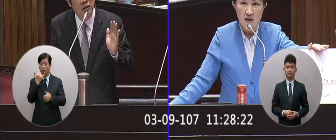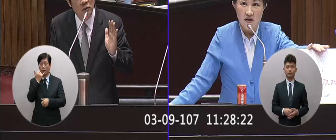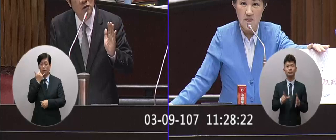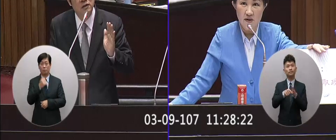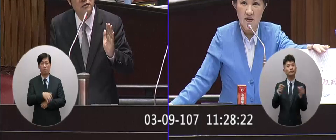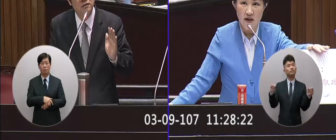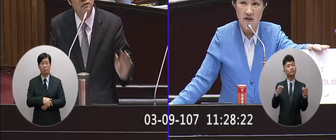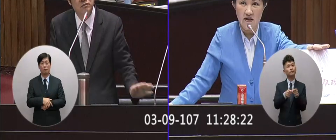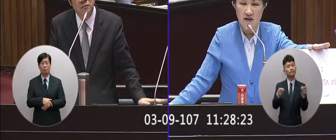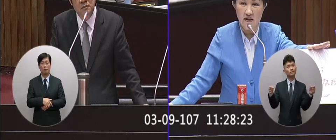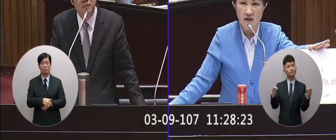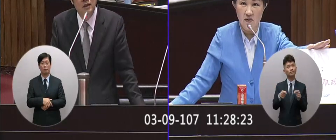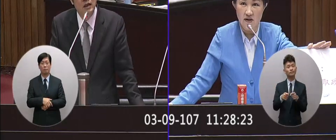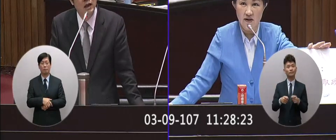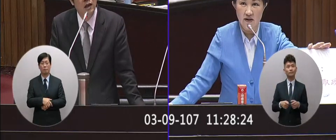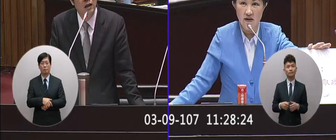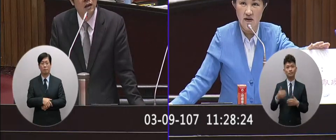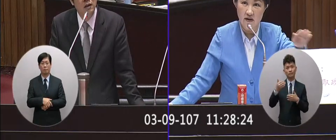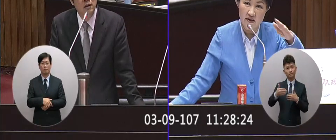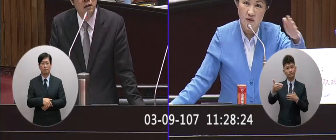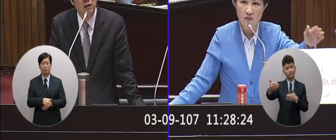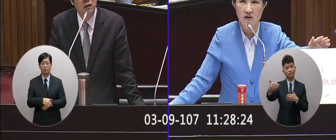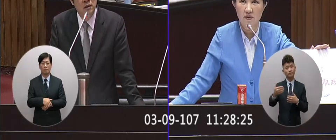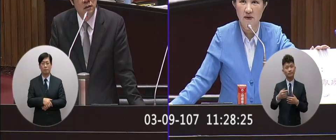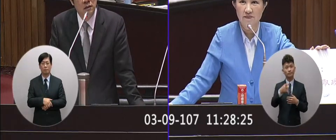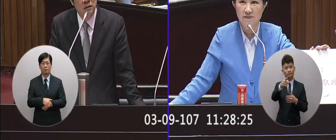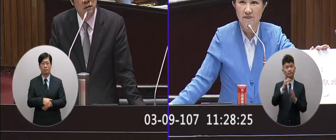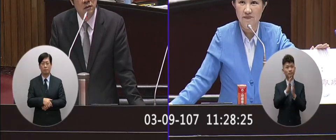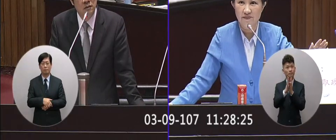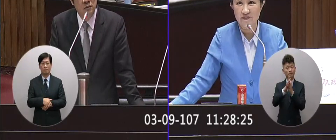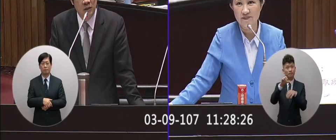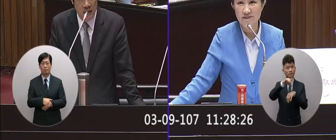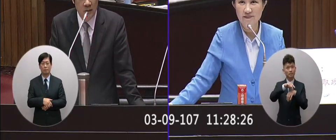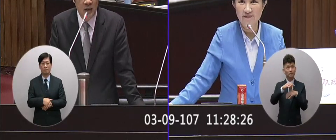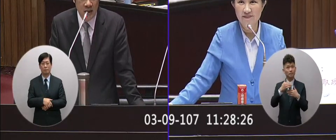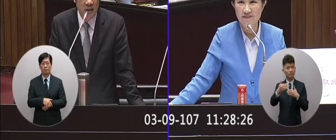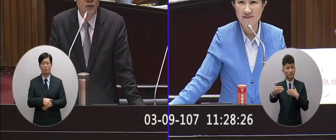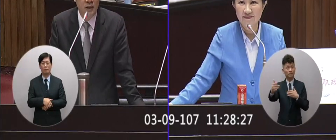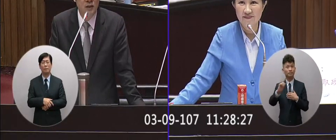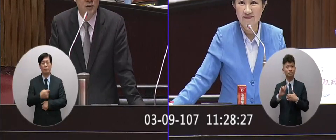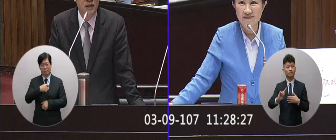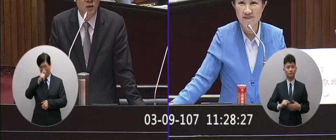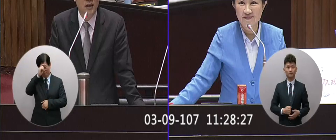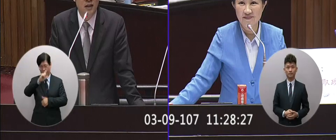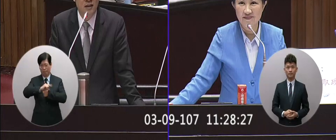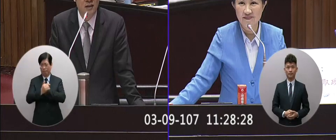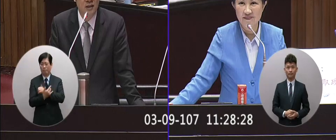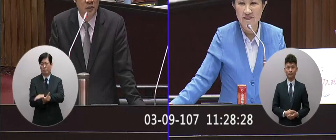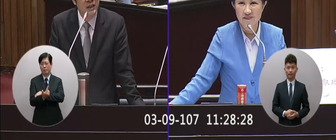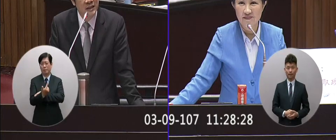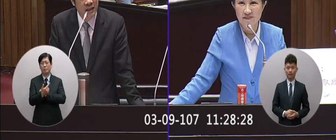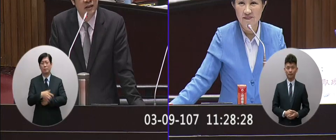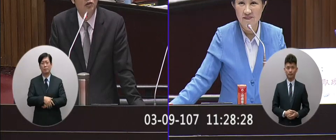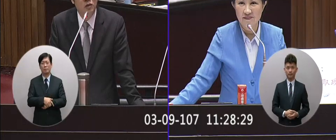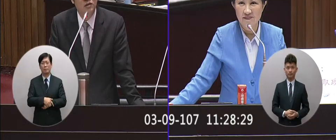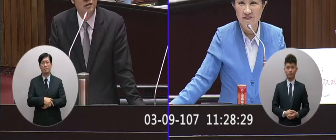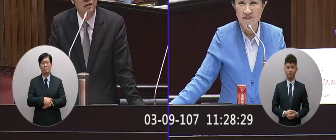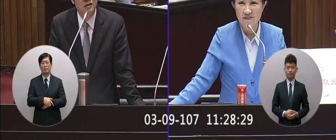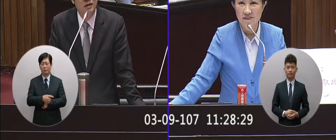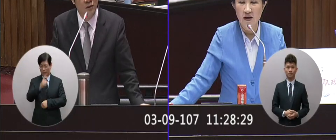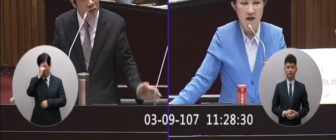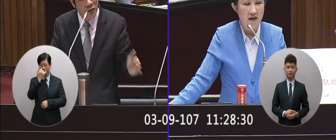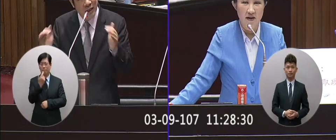多远哦？ 什么时候可以启程？有启程？你的进度是什么？ 我当然希望能够尽快啊，有一个结